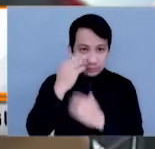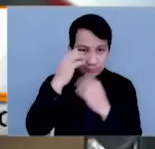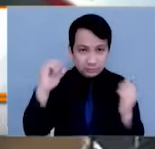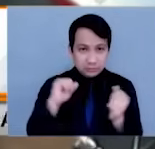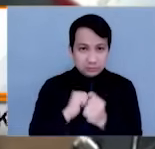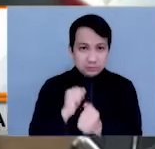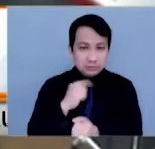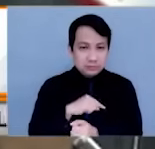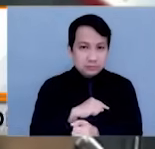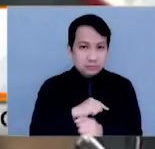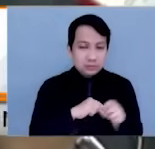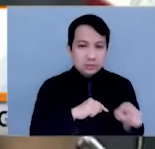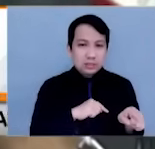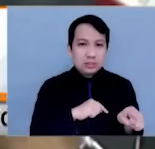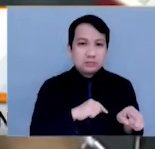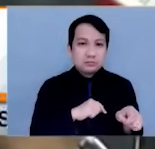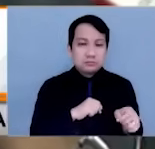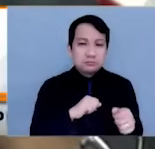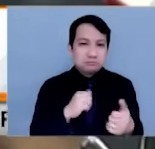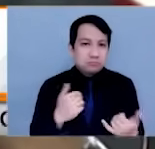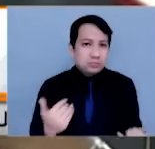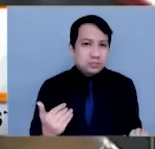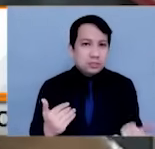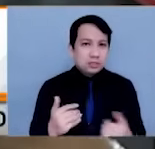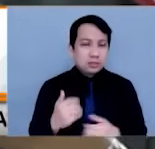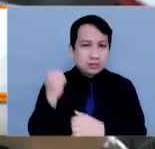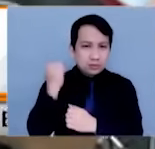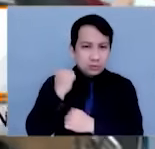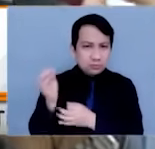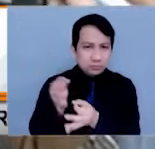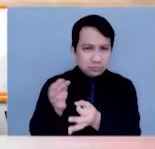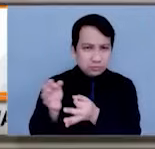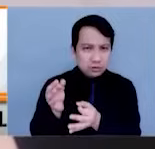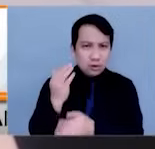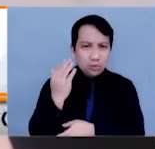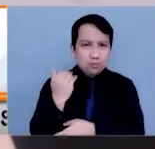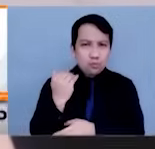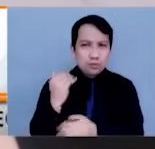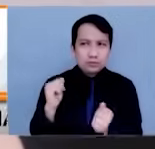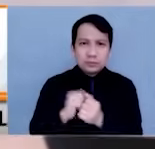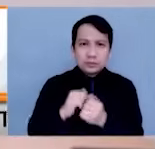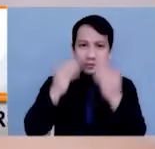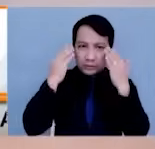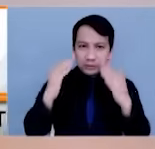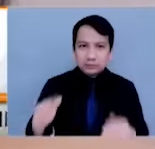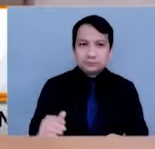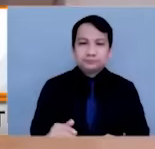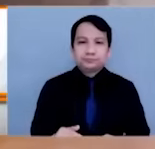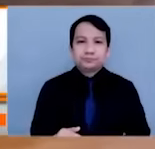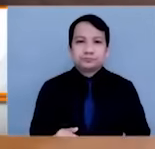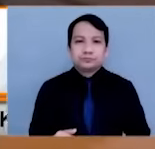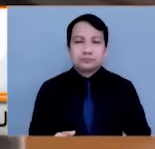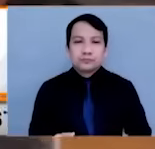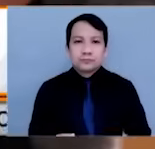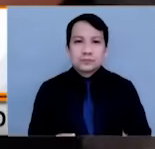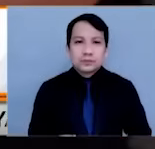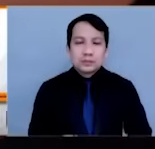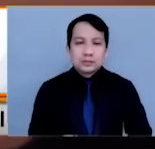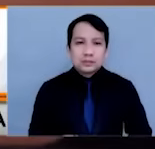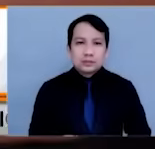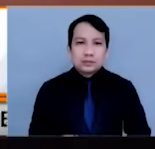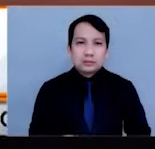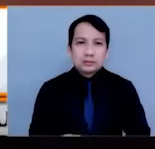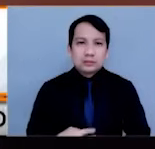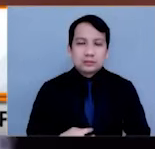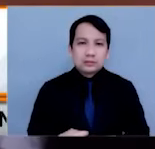operation. Kaya sana maipaliwanag niya kung bakit hindi niya alam. Samantala, kampante na raw ang kampo ni Guo ngayong nasa